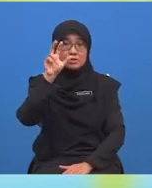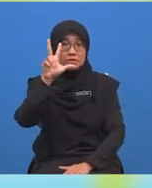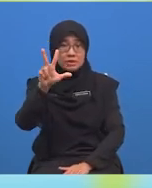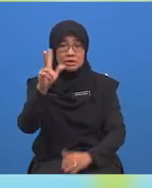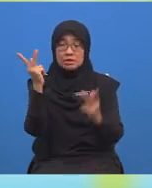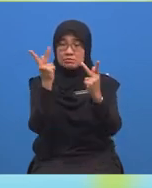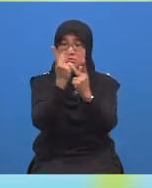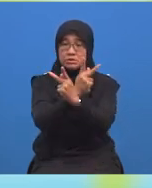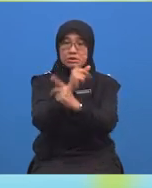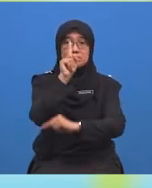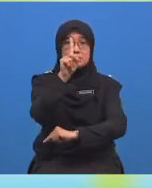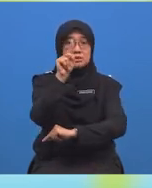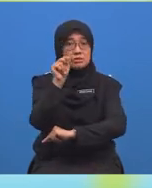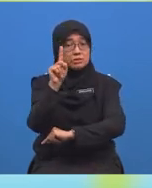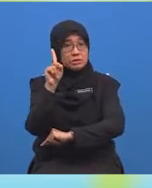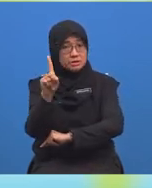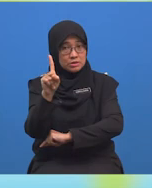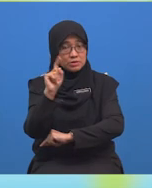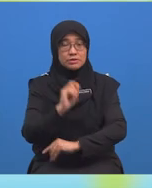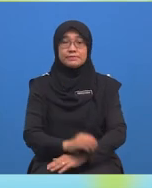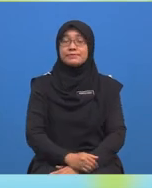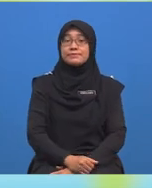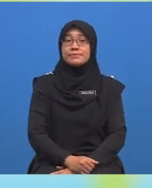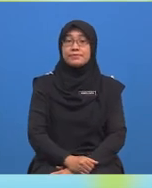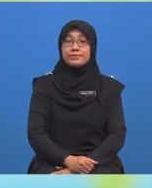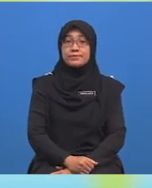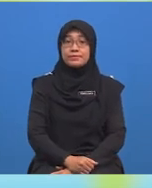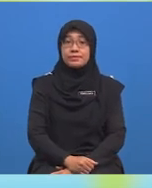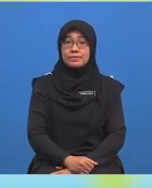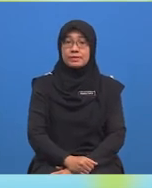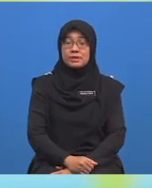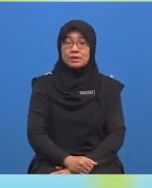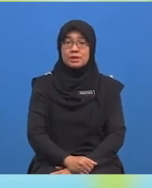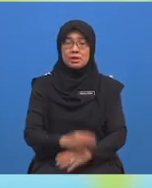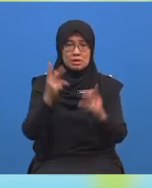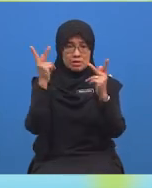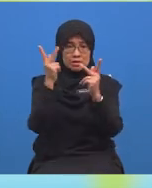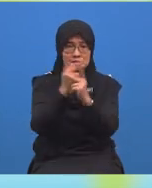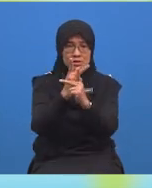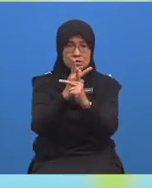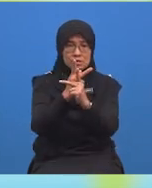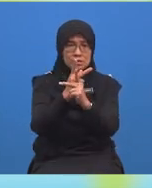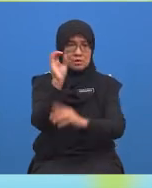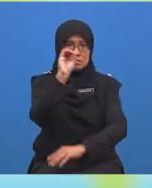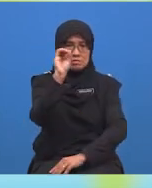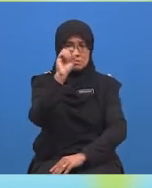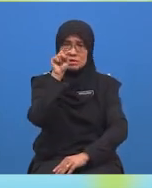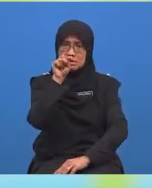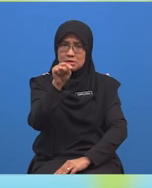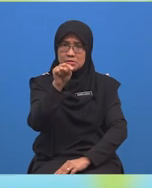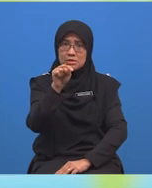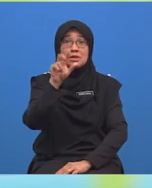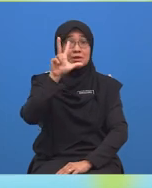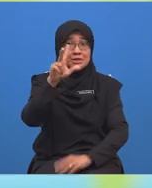0.3 darab 1.1. Darabkan tanpa titik perpuluhan, iaitu 3